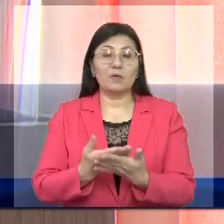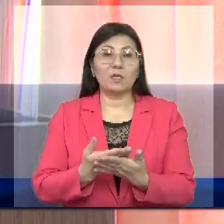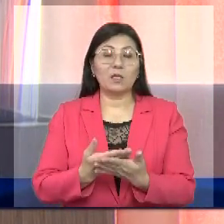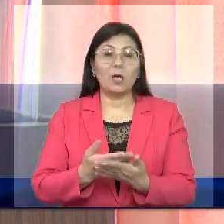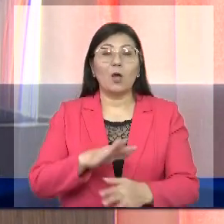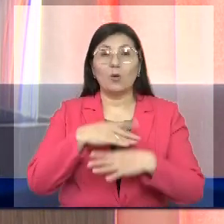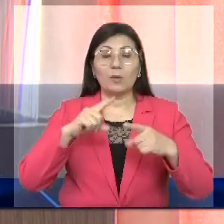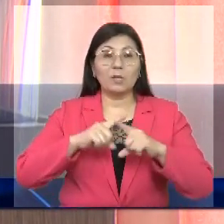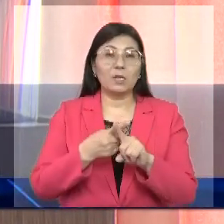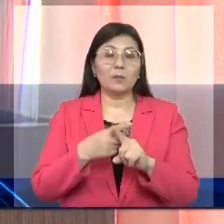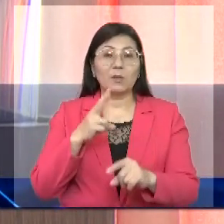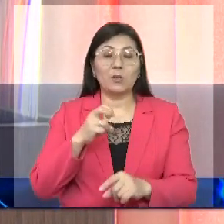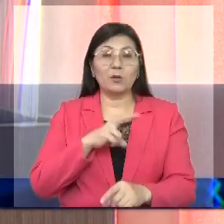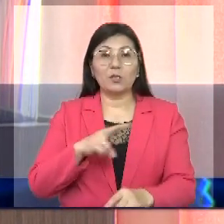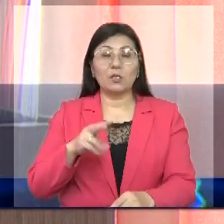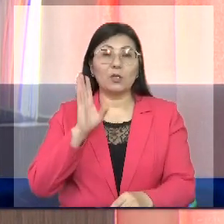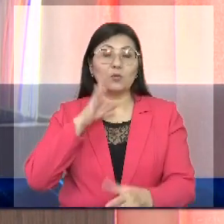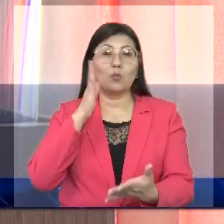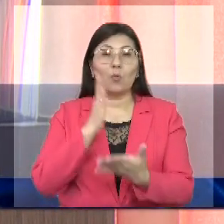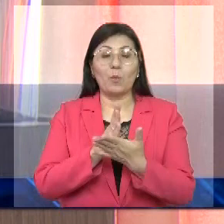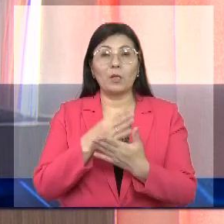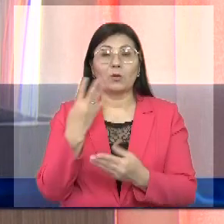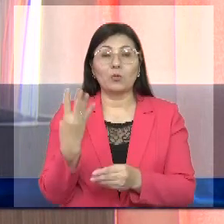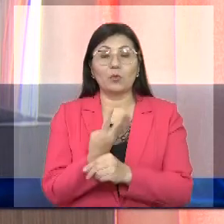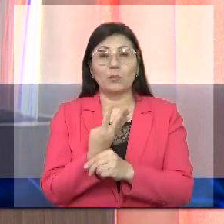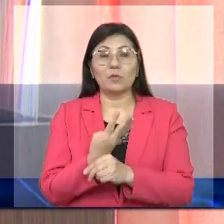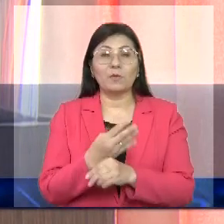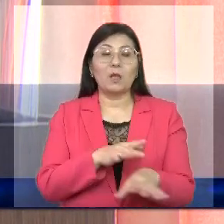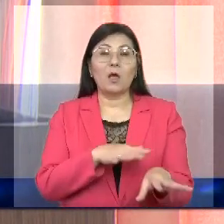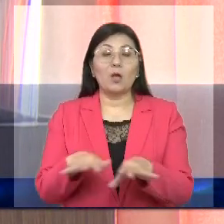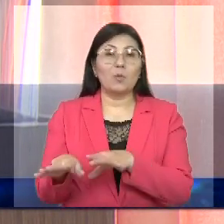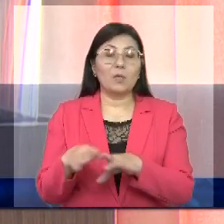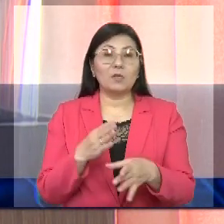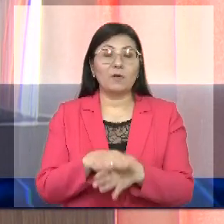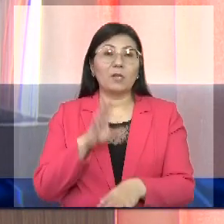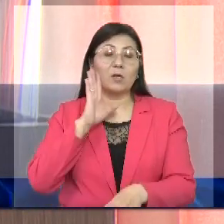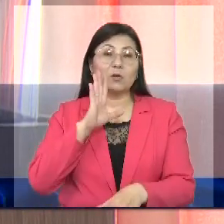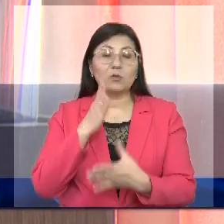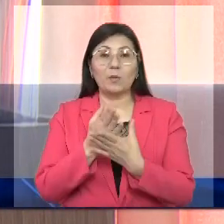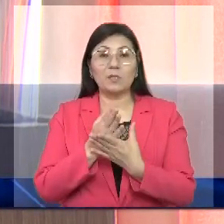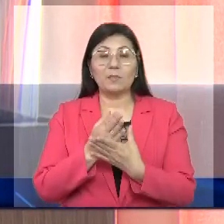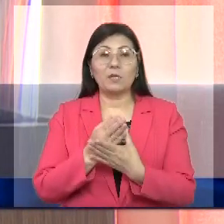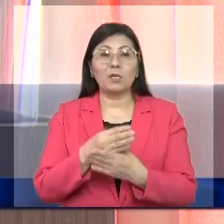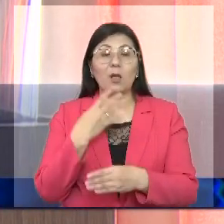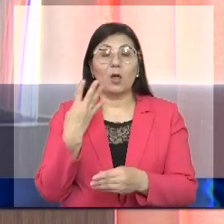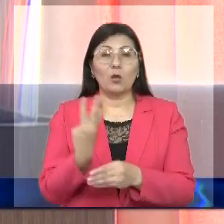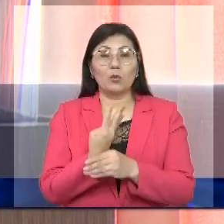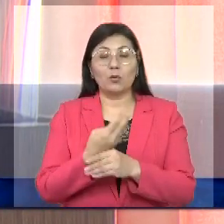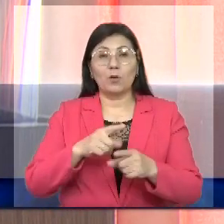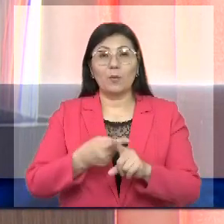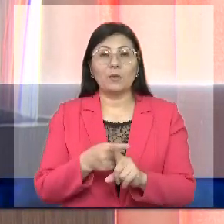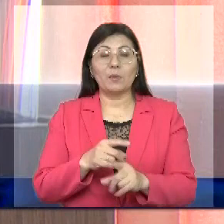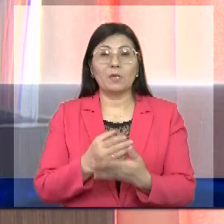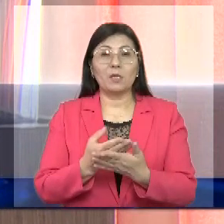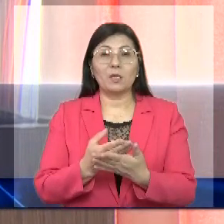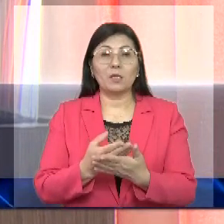КамАЗ және 200 литр су айдау уақыты бар 4 бірлік жылжымалы сорғы станциясы, 5 бірлік өрт техникасы, 60